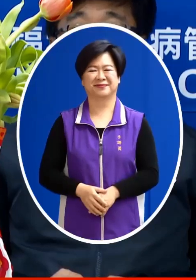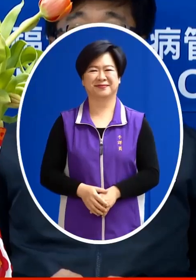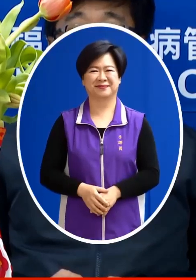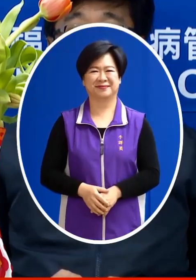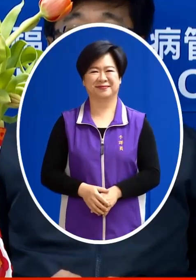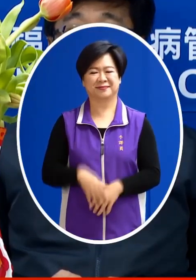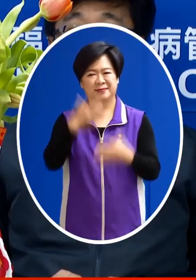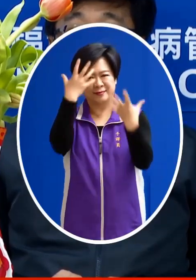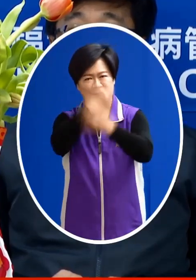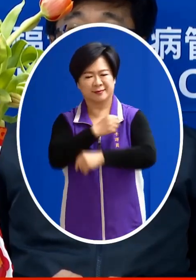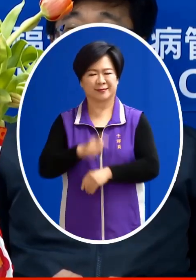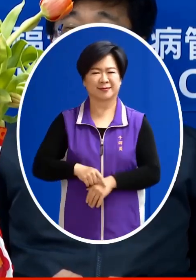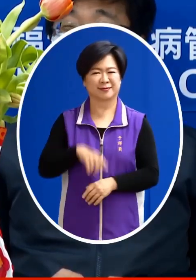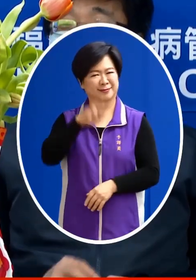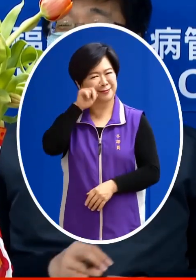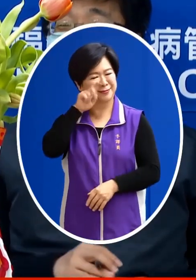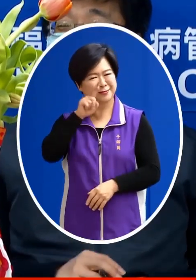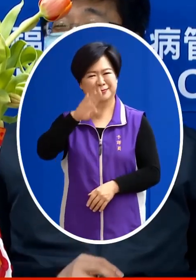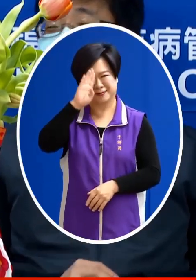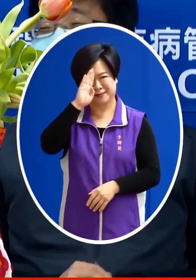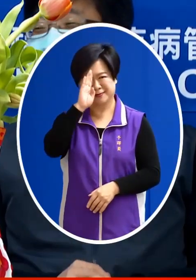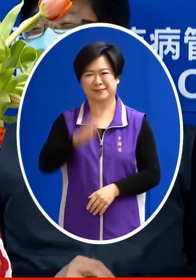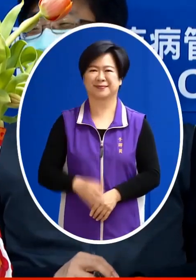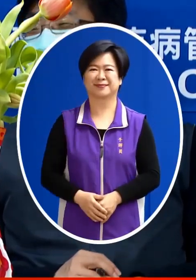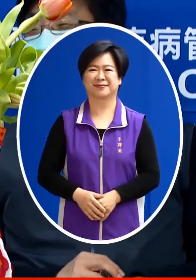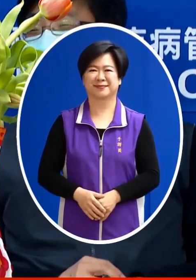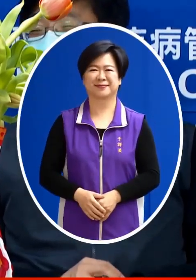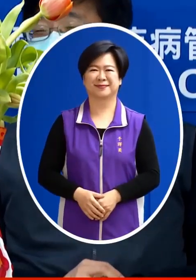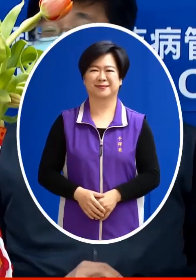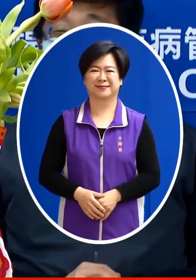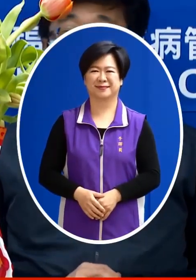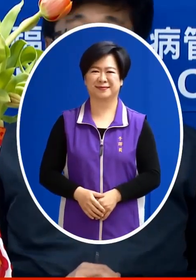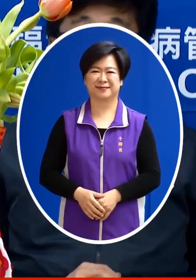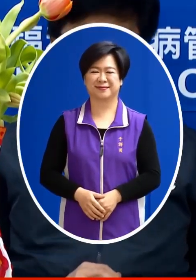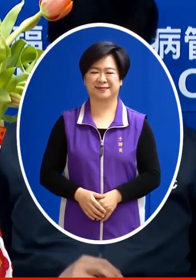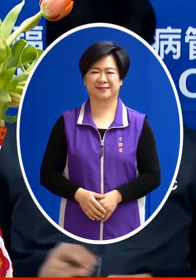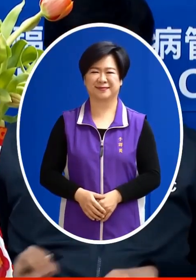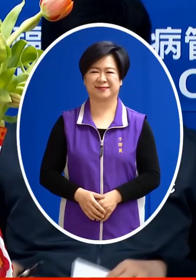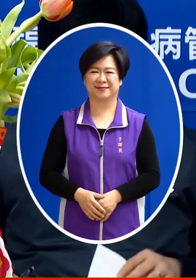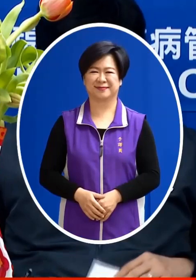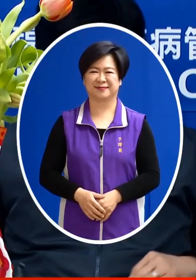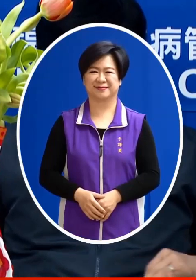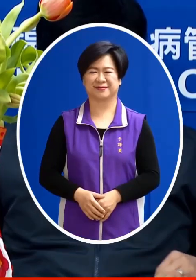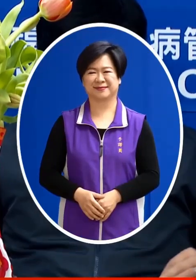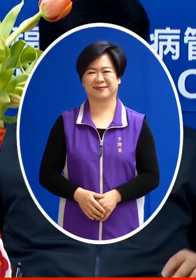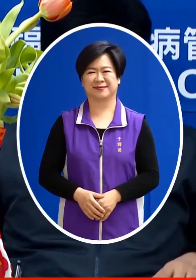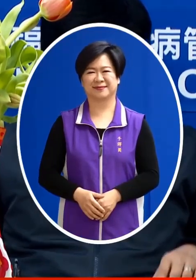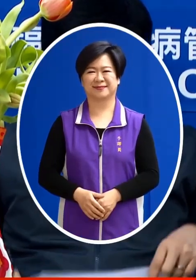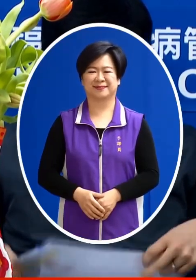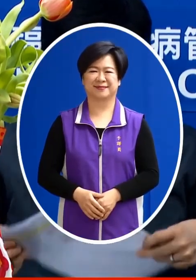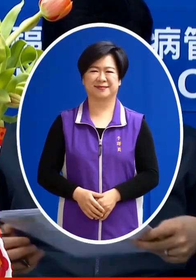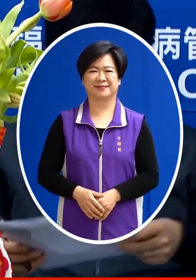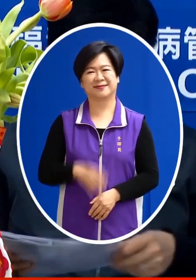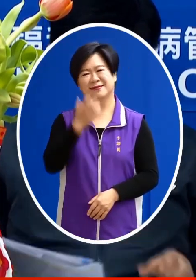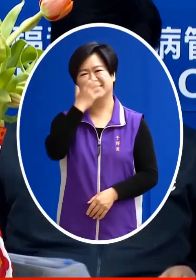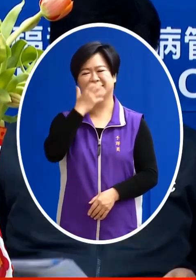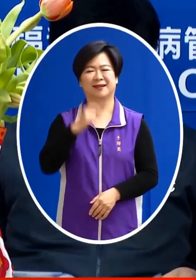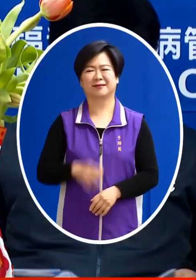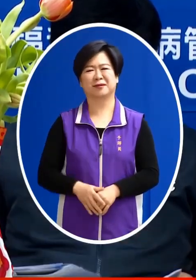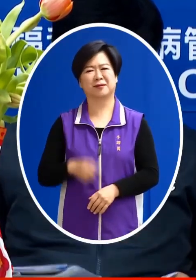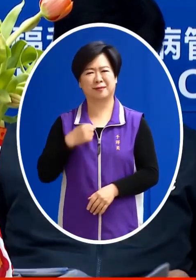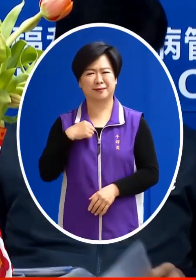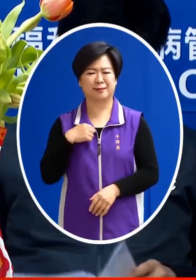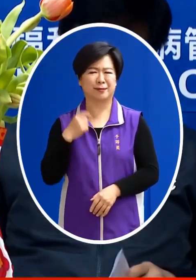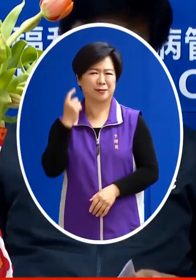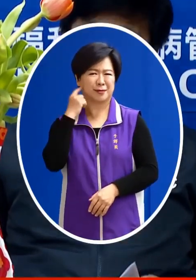、オランダのキングスデーにあたる27日に台湾にチューリップ3999輪